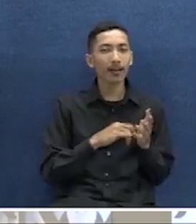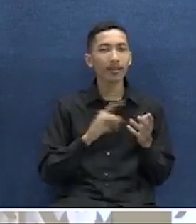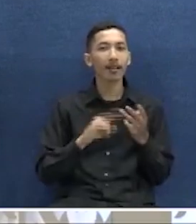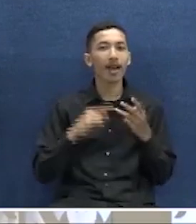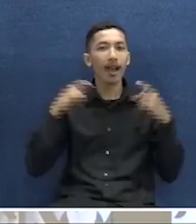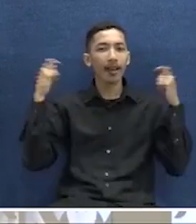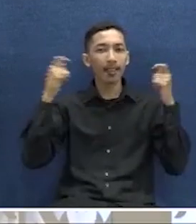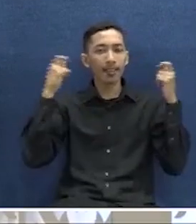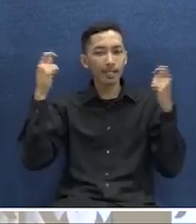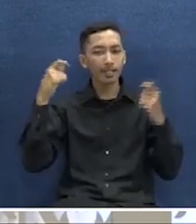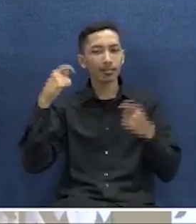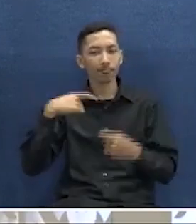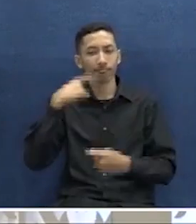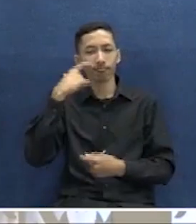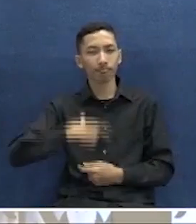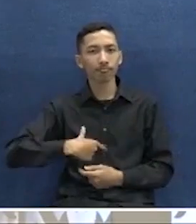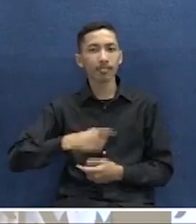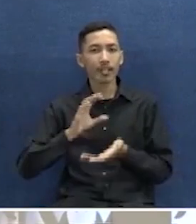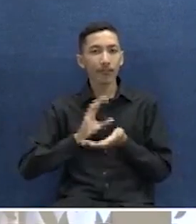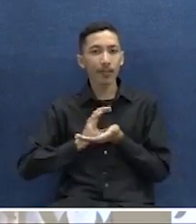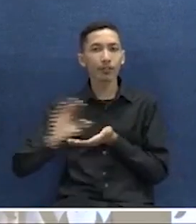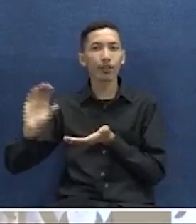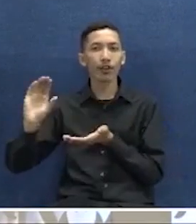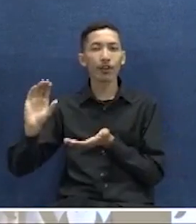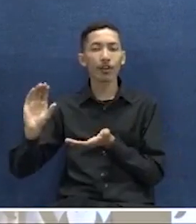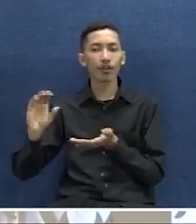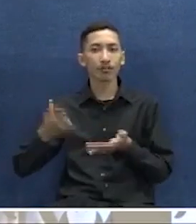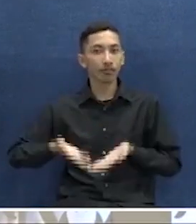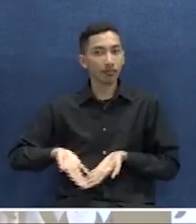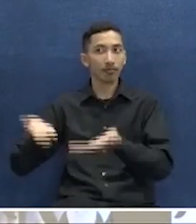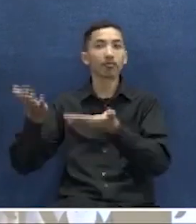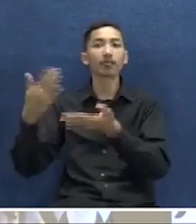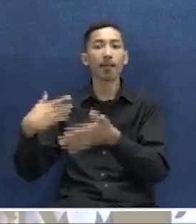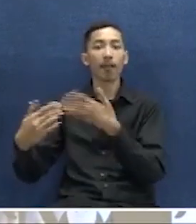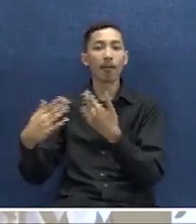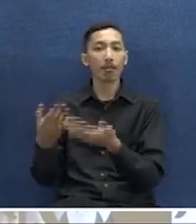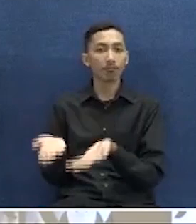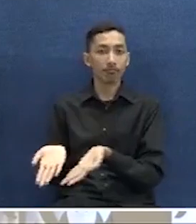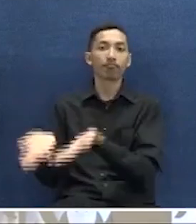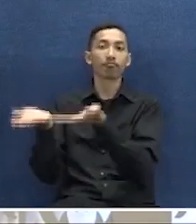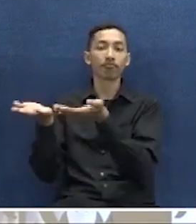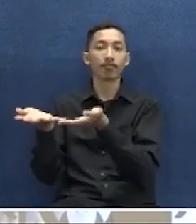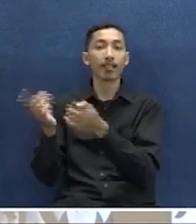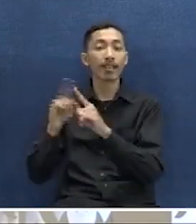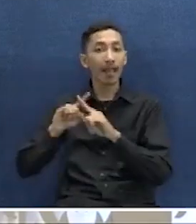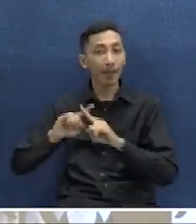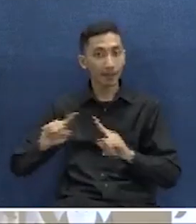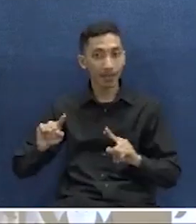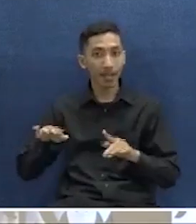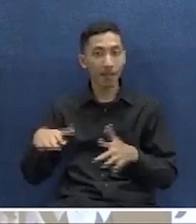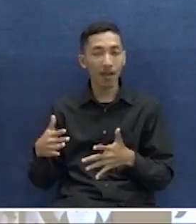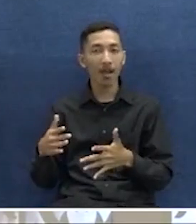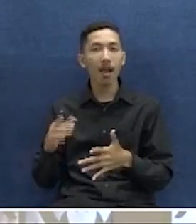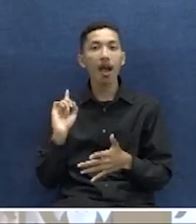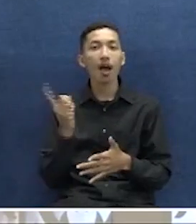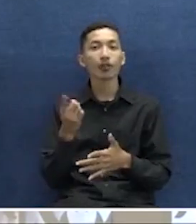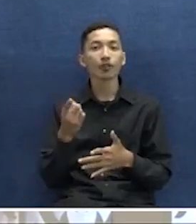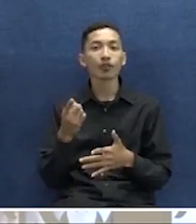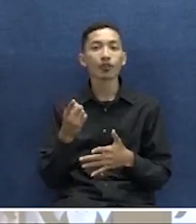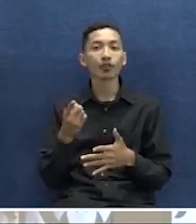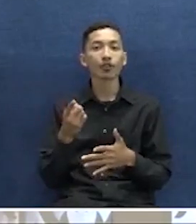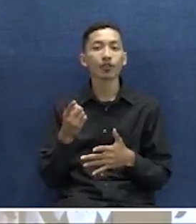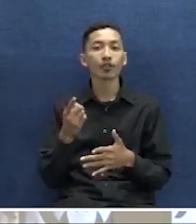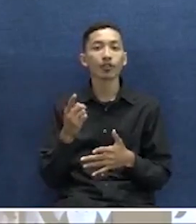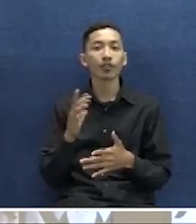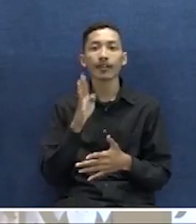ya investor sekalipun silakan lakukan peran-peran itu asal Lakukan yang terbaik dan